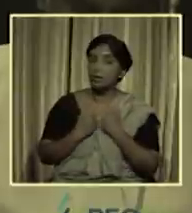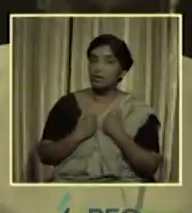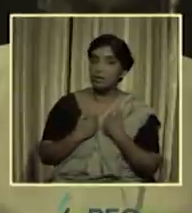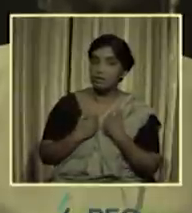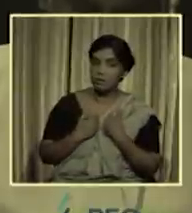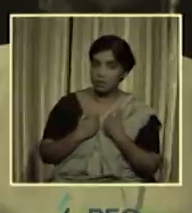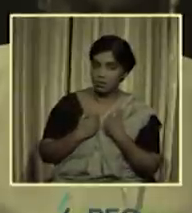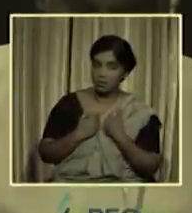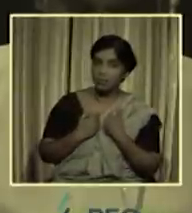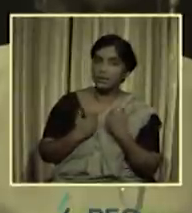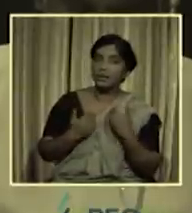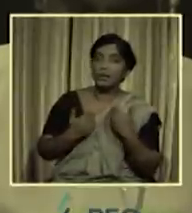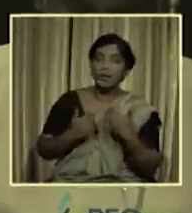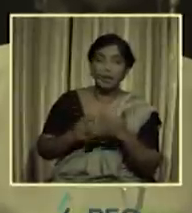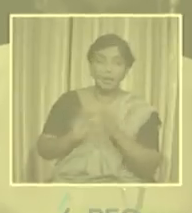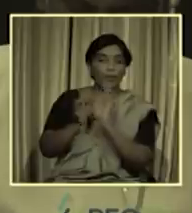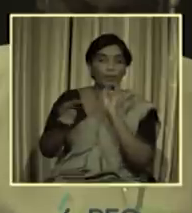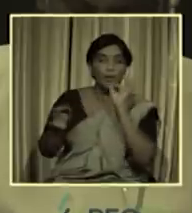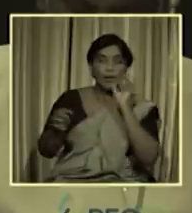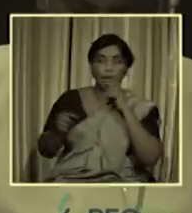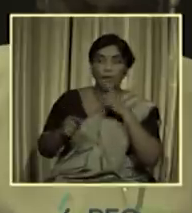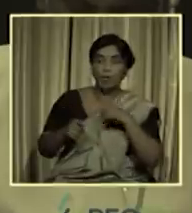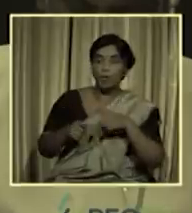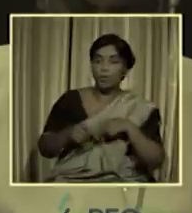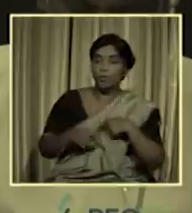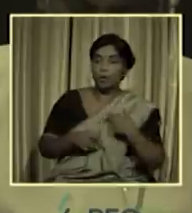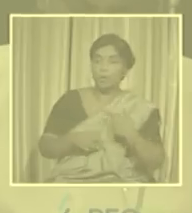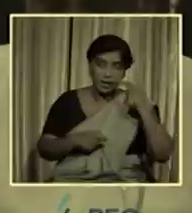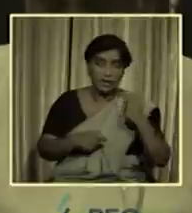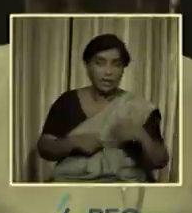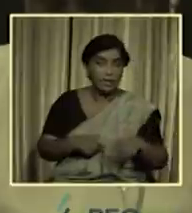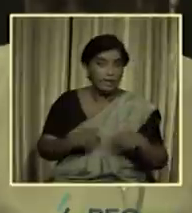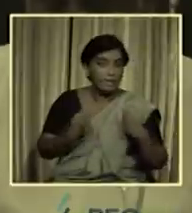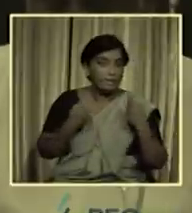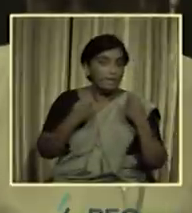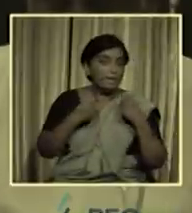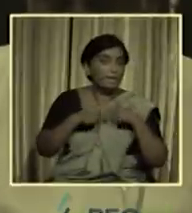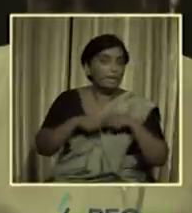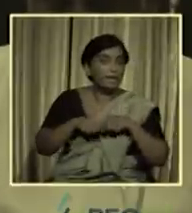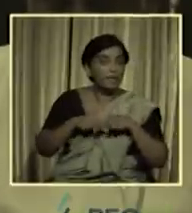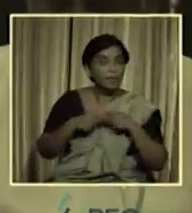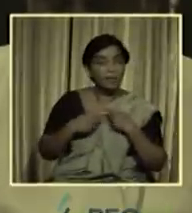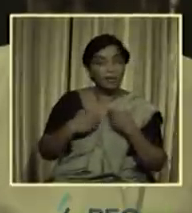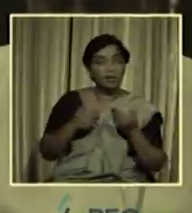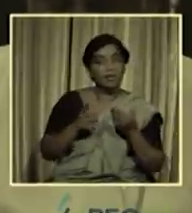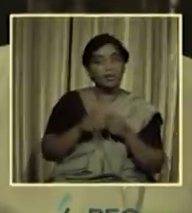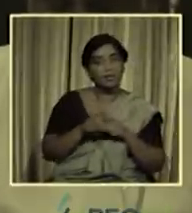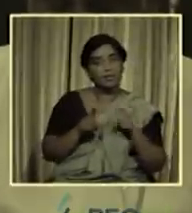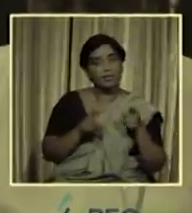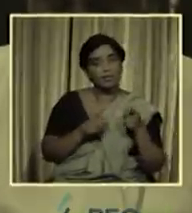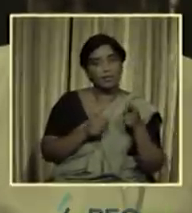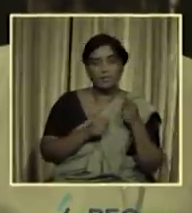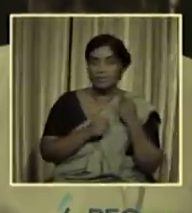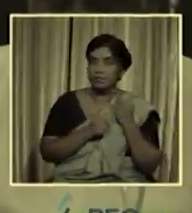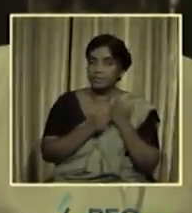ගැහුවට බොරළුගඩ සිංහගේ පුතෙක් වුණාට ඔයත් රාජපක්ෂලාගේ වහල්ලු වෙලයි හිටියේ ඉන්නේ. මේ නිසා මොන